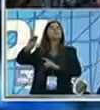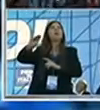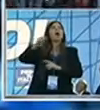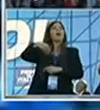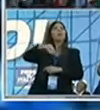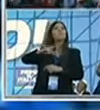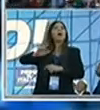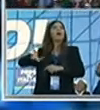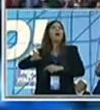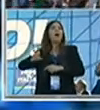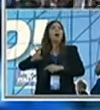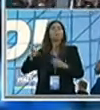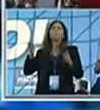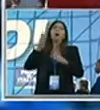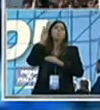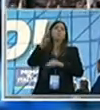insomma,